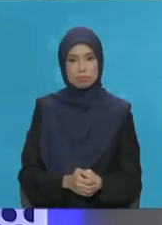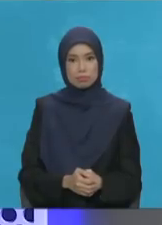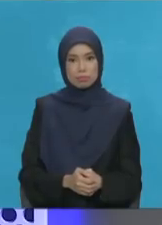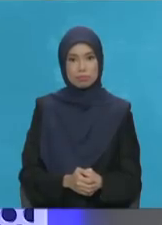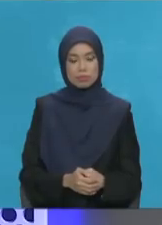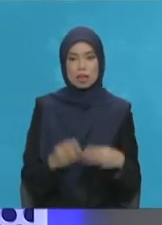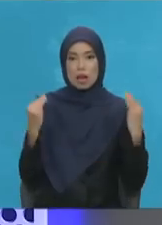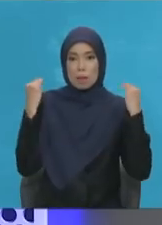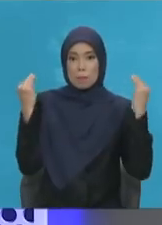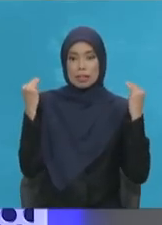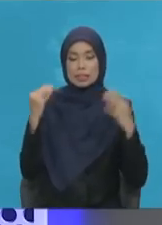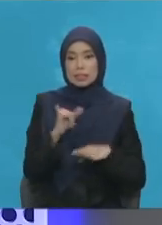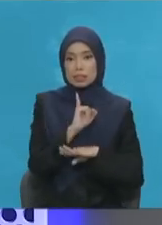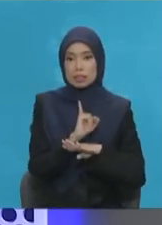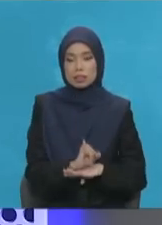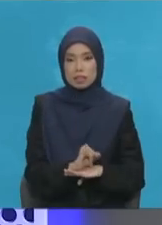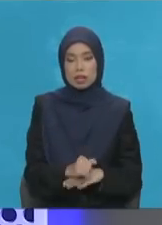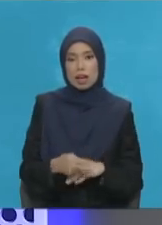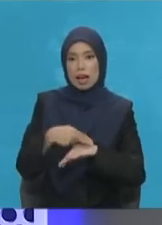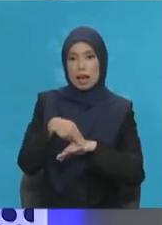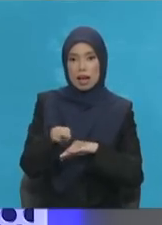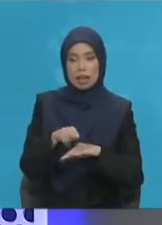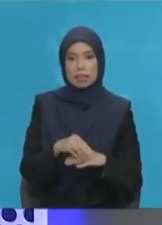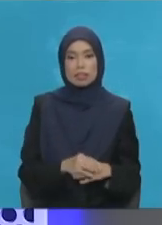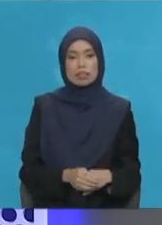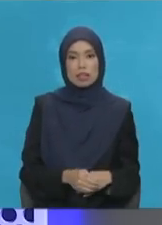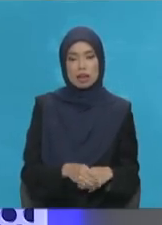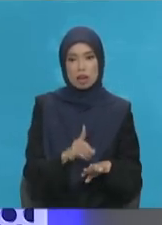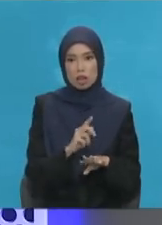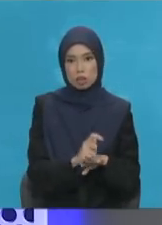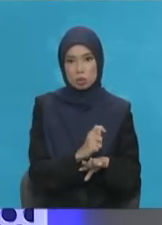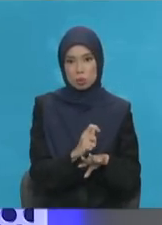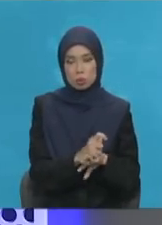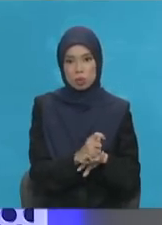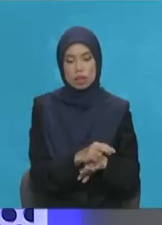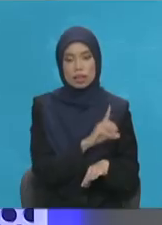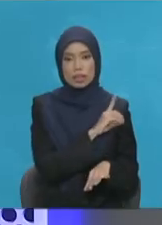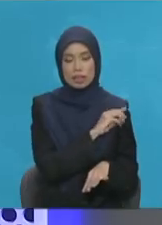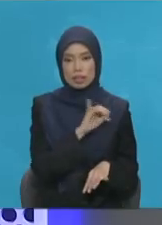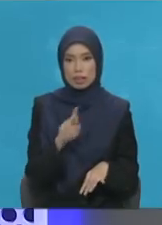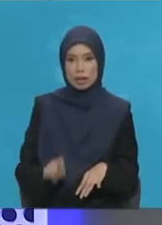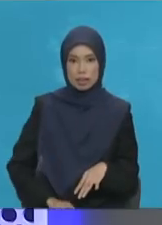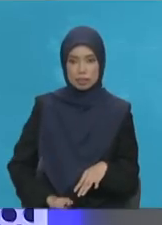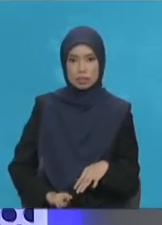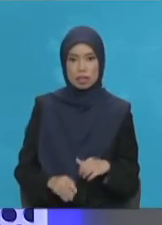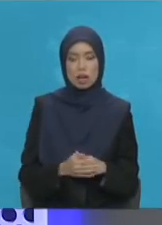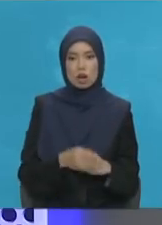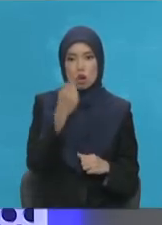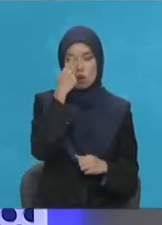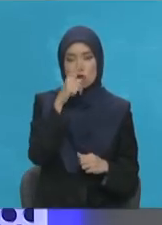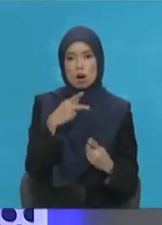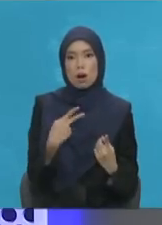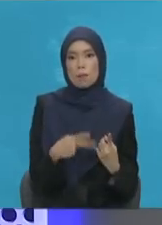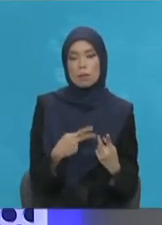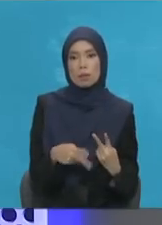majelis istiadat menghantar dan menerima tanda diraja dan pertunangan di Raja bagi istiadat perkawinan di